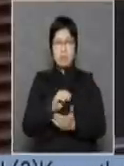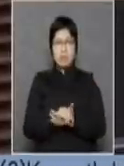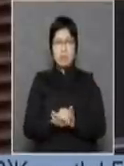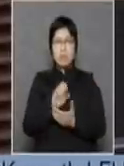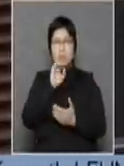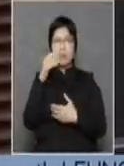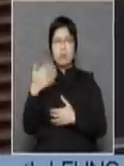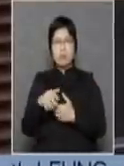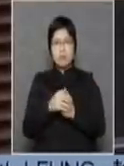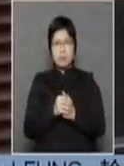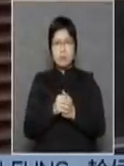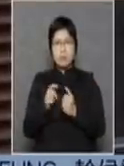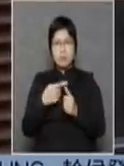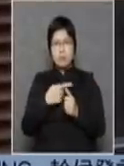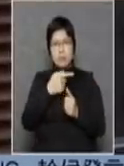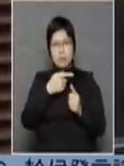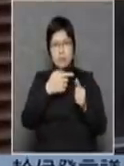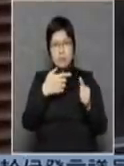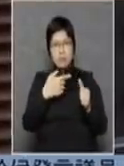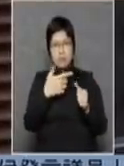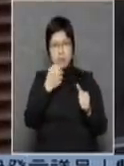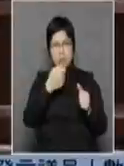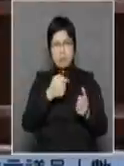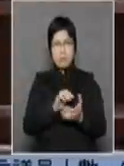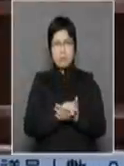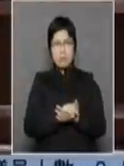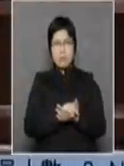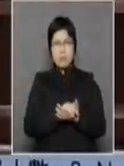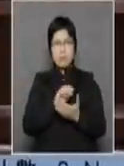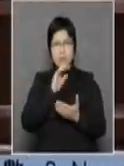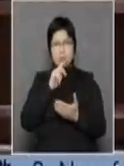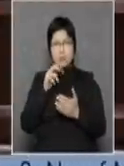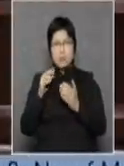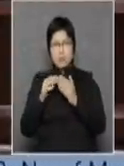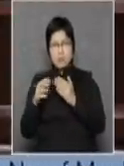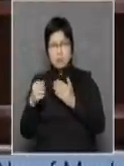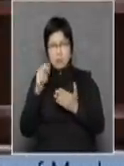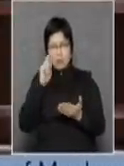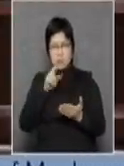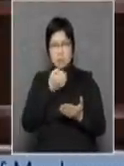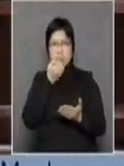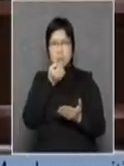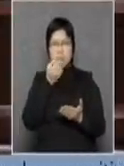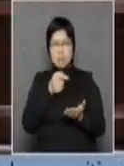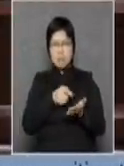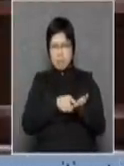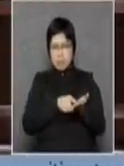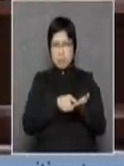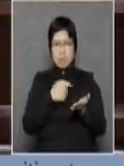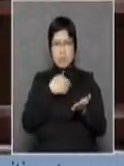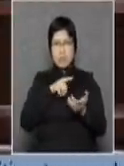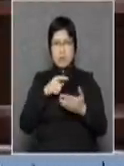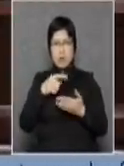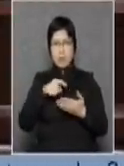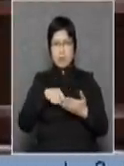完畢。首先主席，我必須指出呢，其實如果局長睇睇我哋嘅建議呢，我哋喺勾地